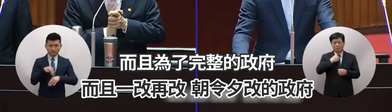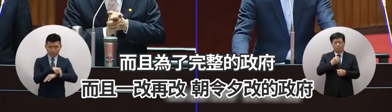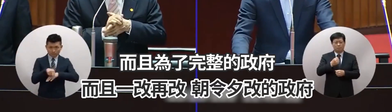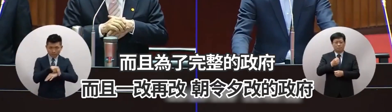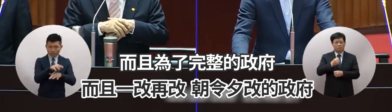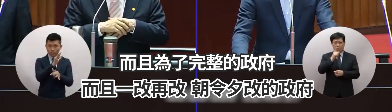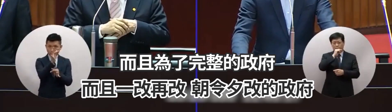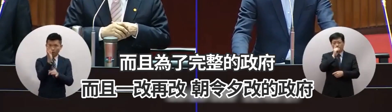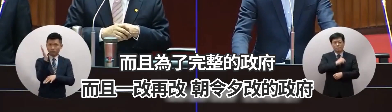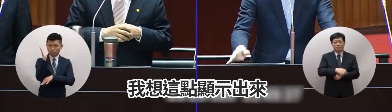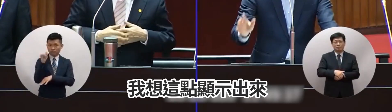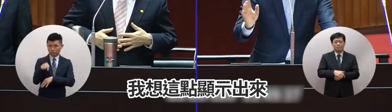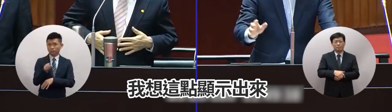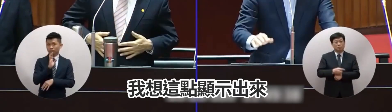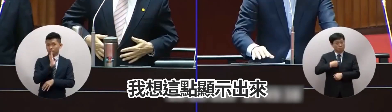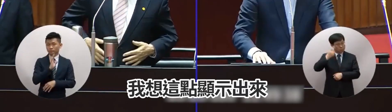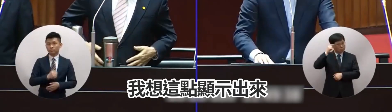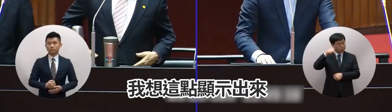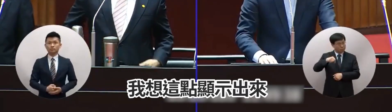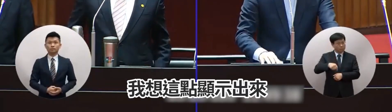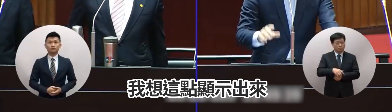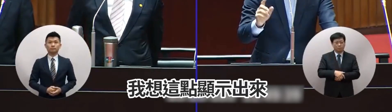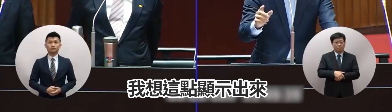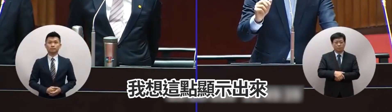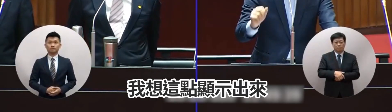立改的政府。我想这一点